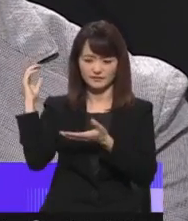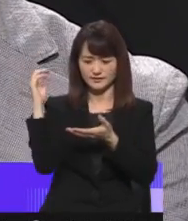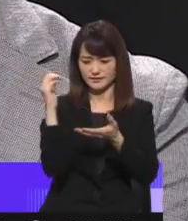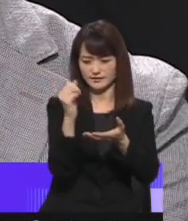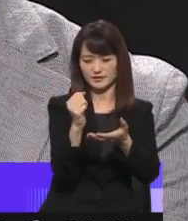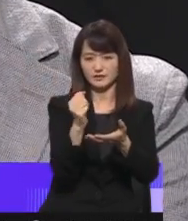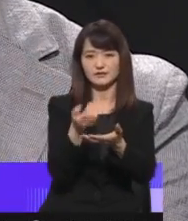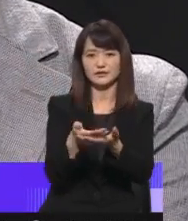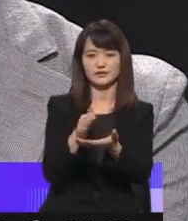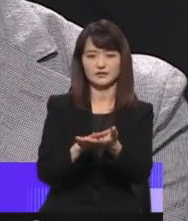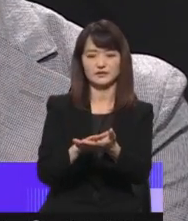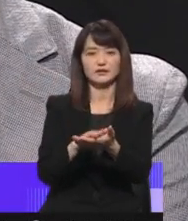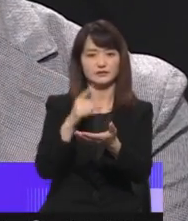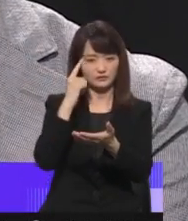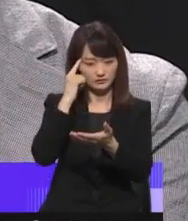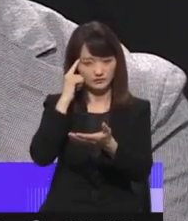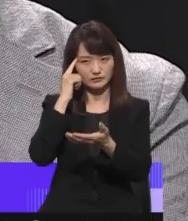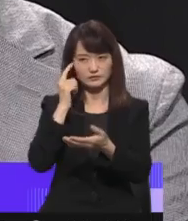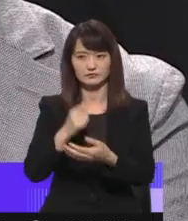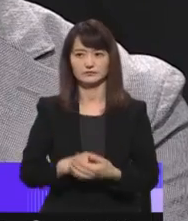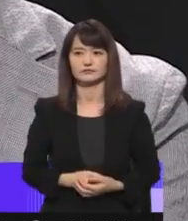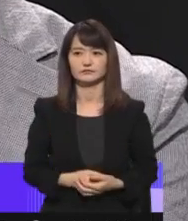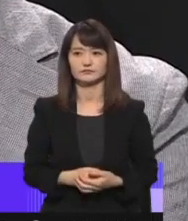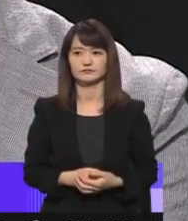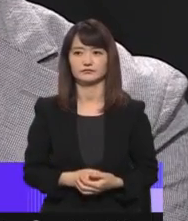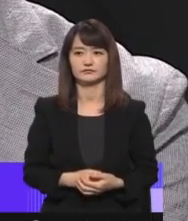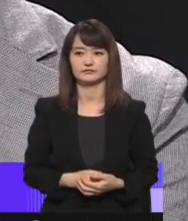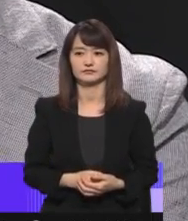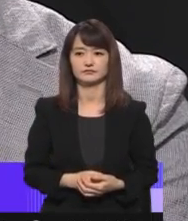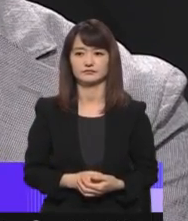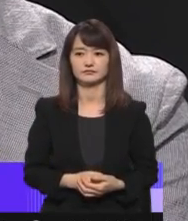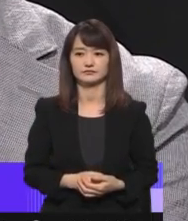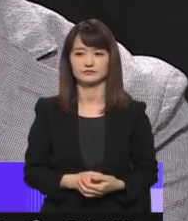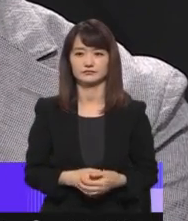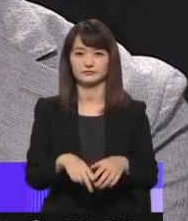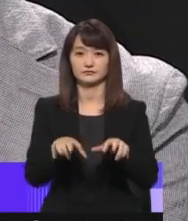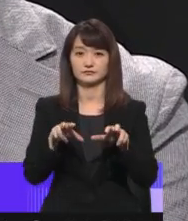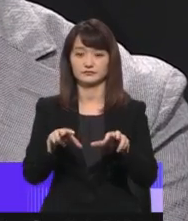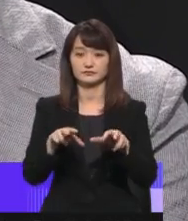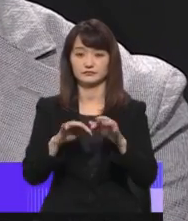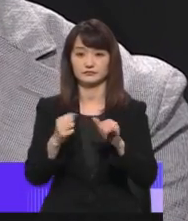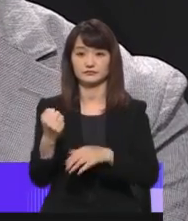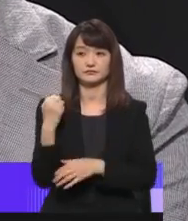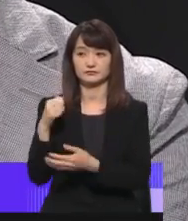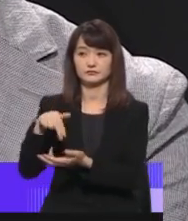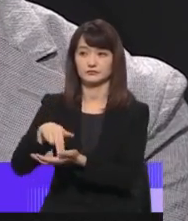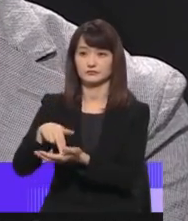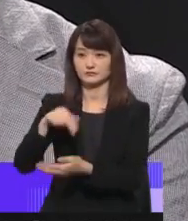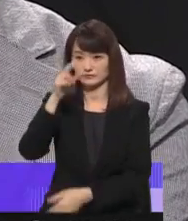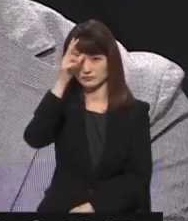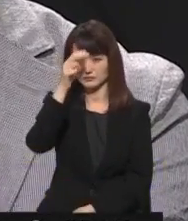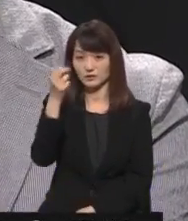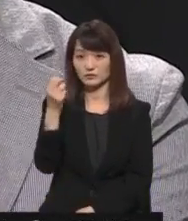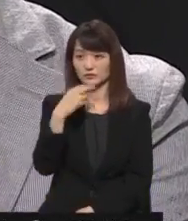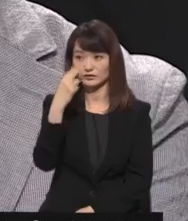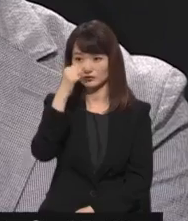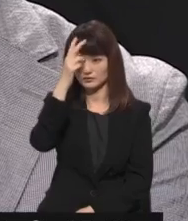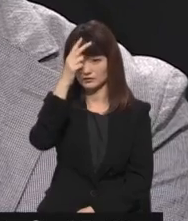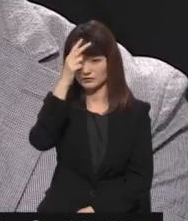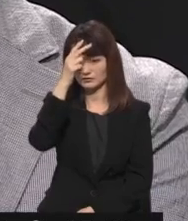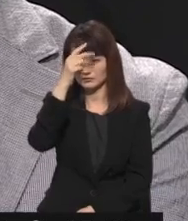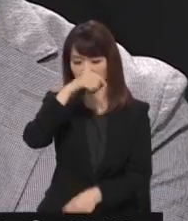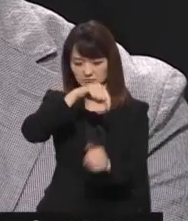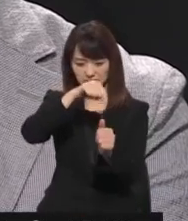우리가 접근을 하고 있는 것인데 그런 측면에서 봤을 때 현재 국민의 힘 에서는 경찰 검찰 휘두르는 것쯤이야